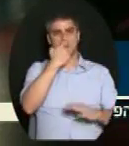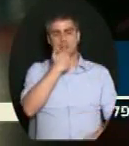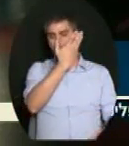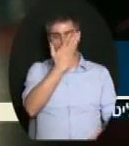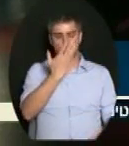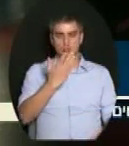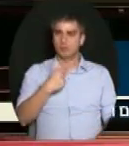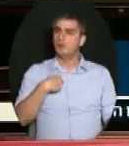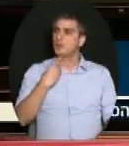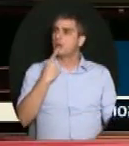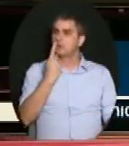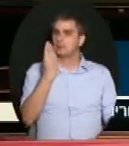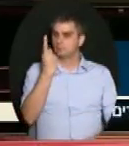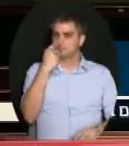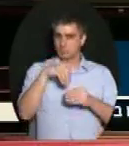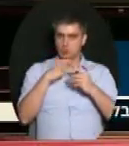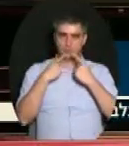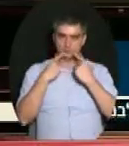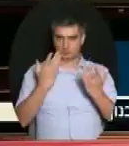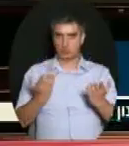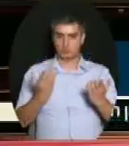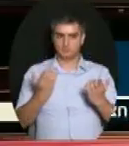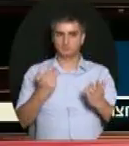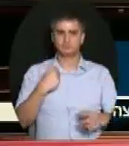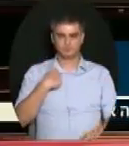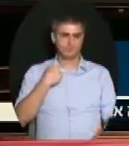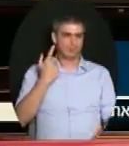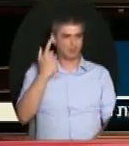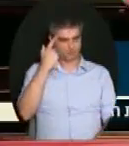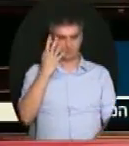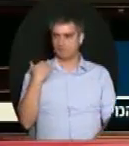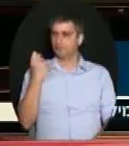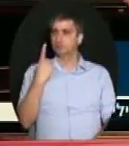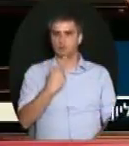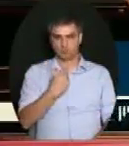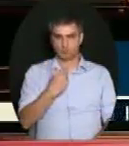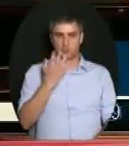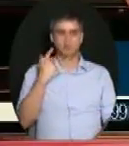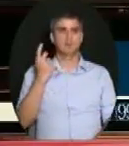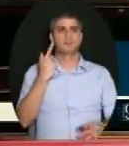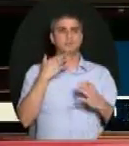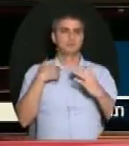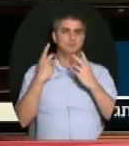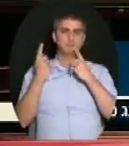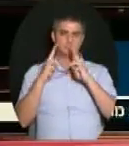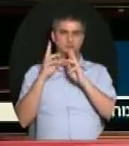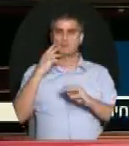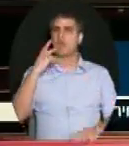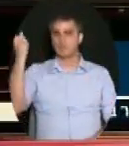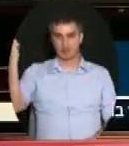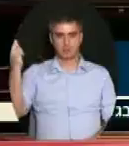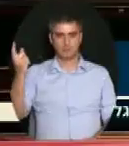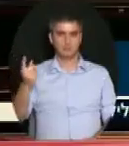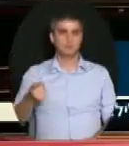אני רק דבר אחד מתוך השיחות. מתוך השיחות. אני נודע לי את זה בשבוע שעבר בישיבות ברמאללה עם החברים